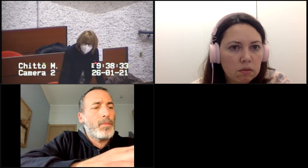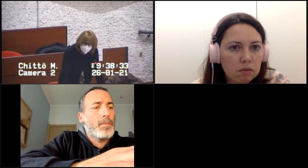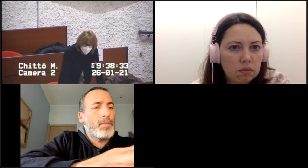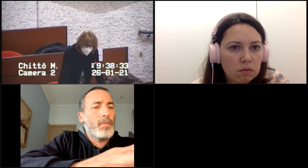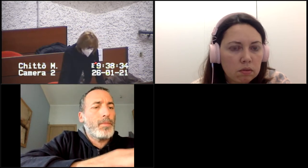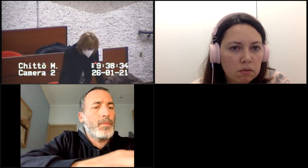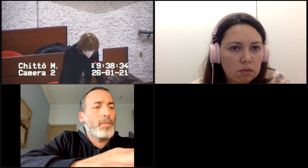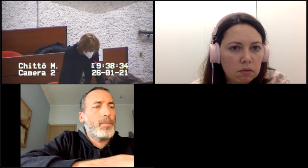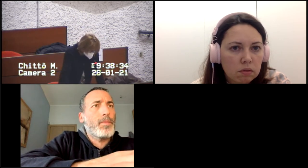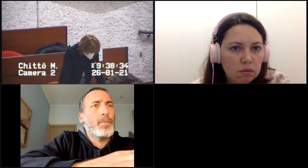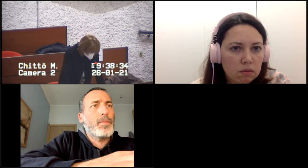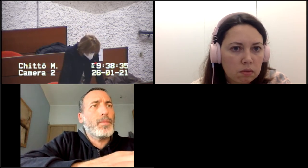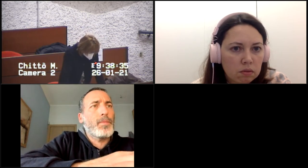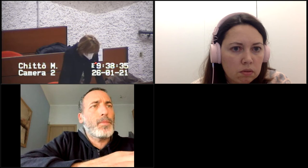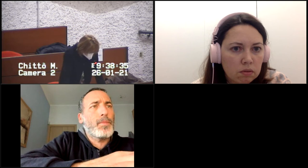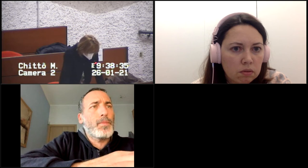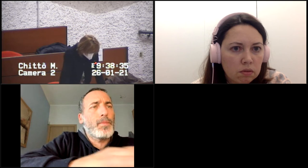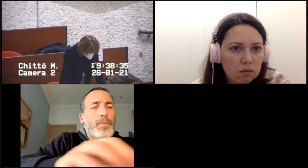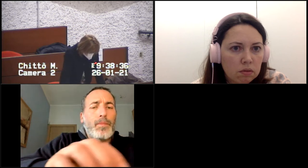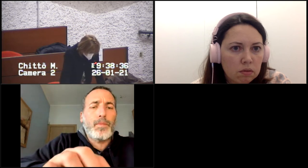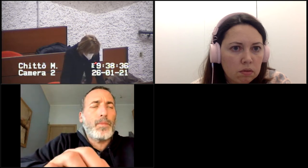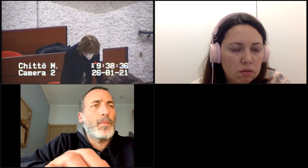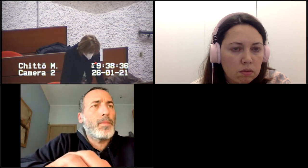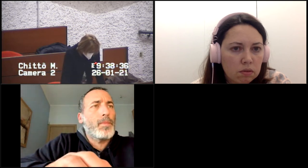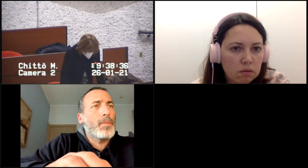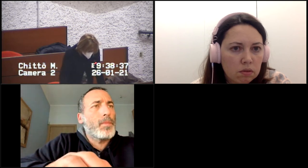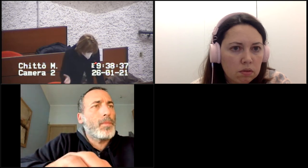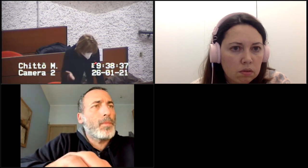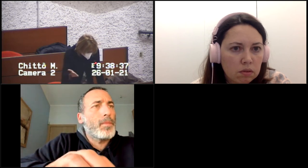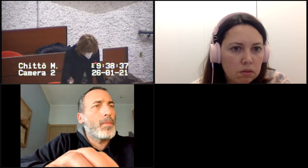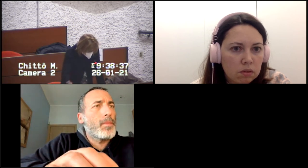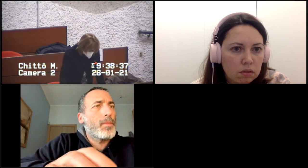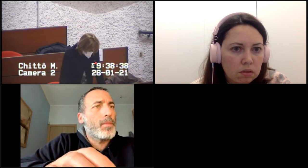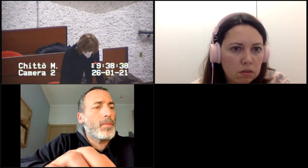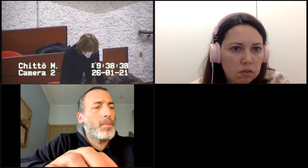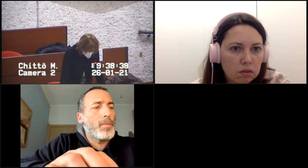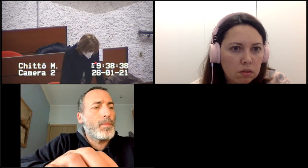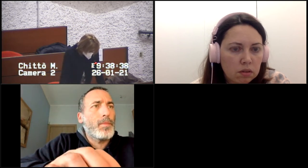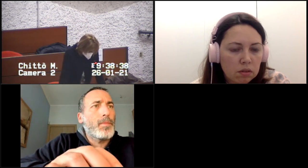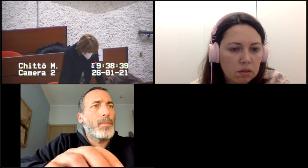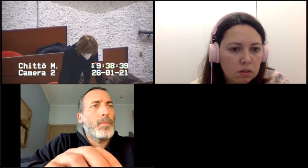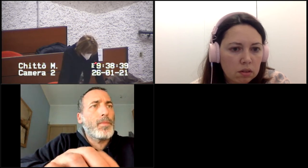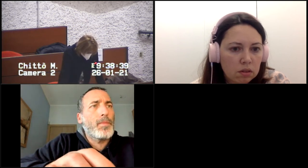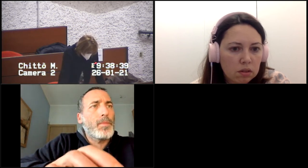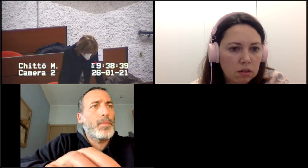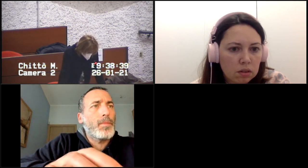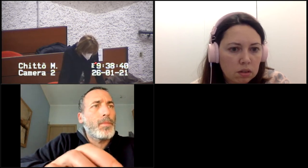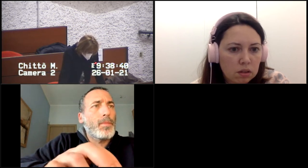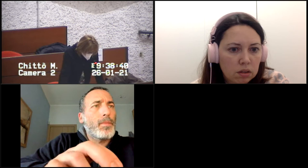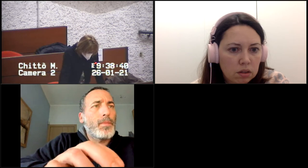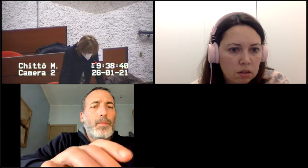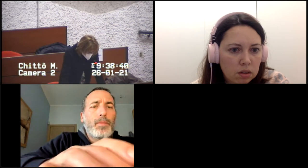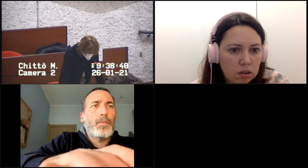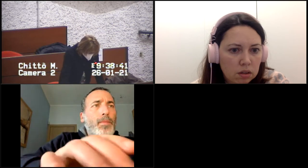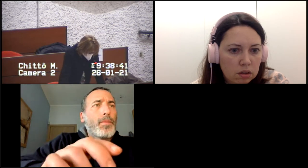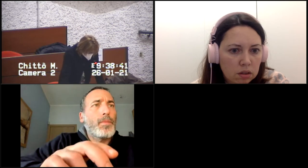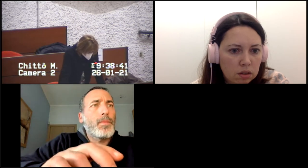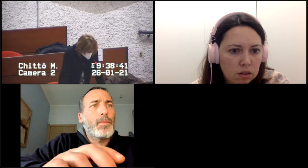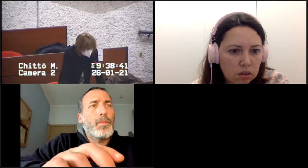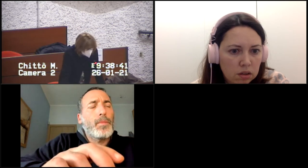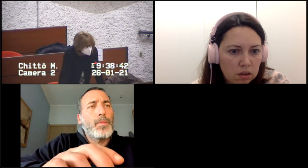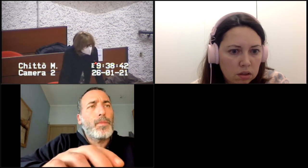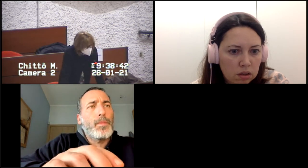per quanto riguarda appunto la partita delle bonifiche, l'utilizzo quindi nelle operazioni di bonifica di metodiche, protocolli